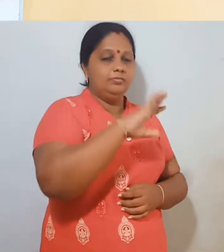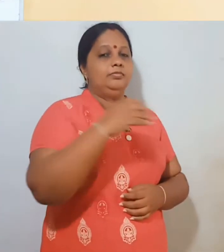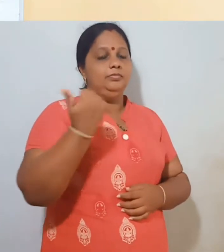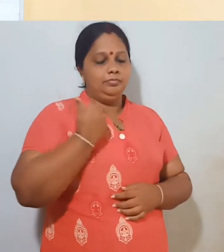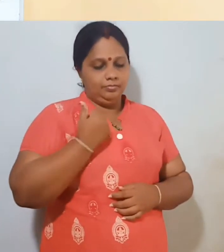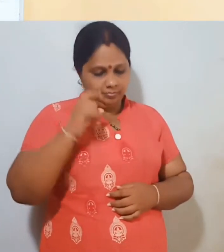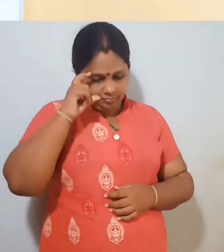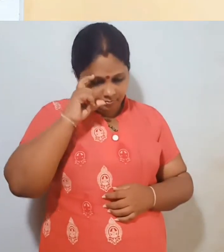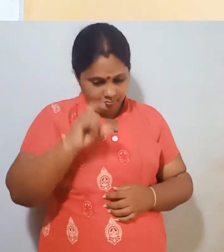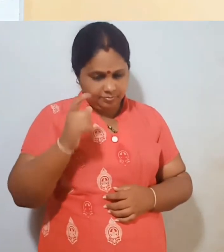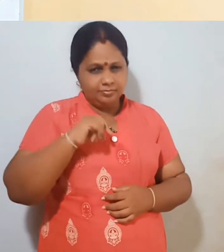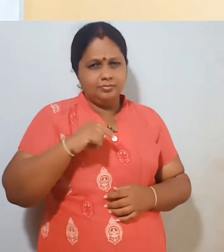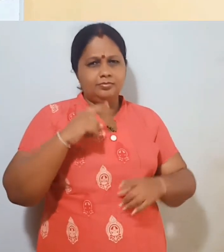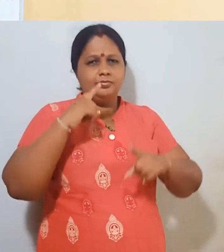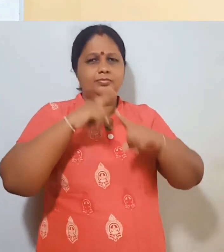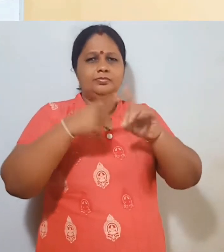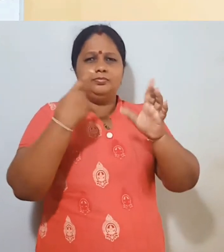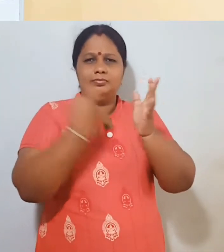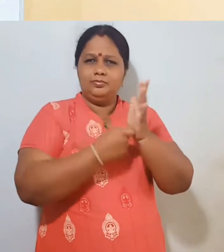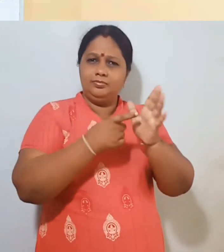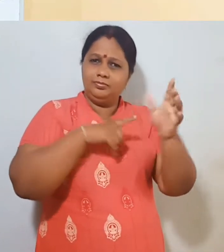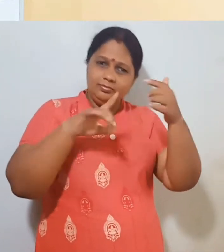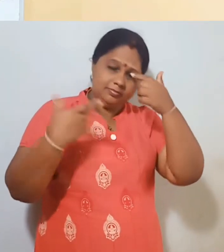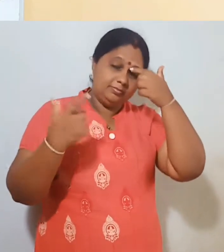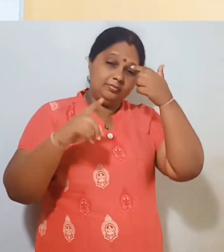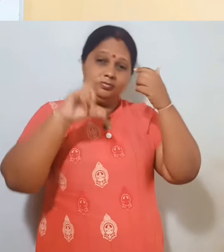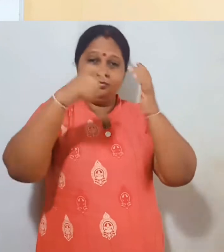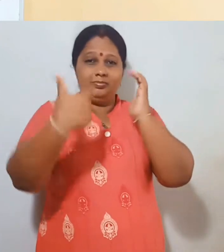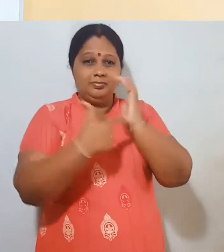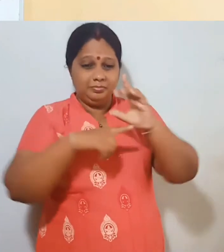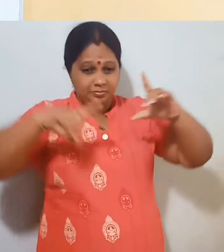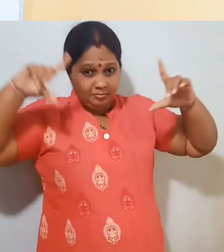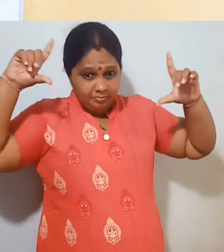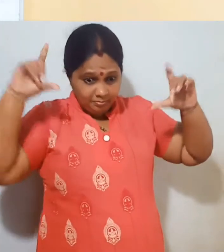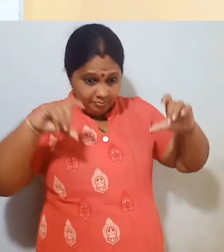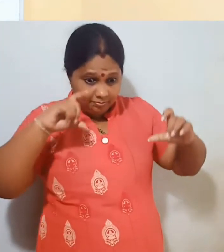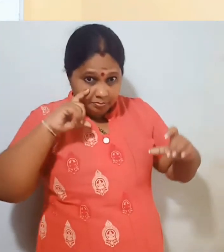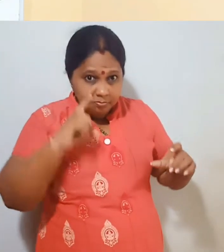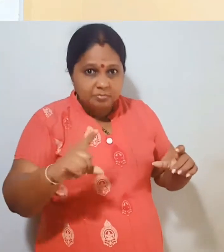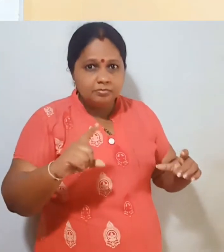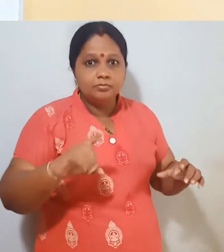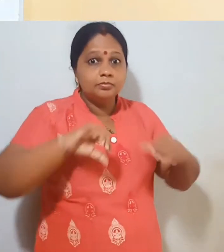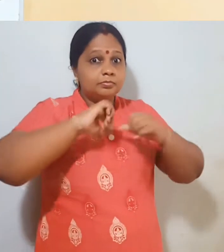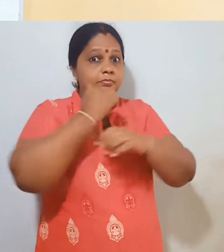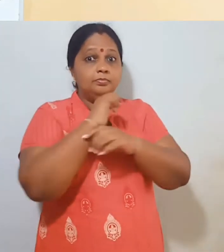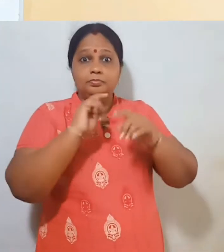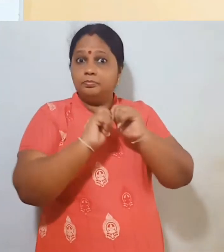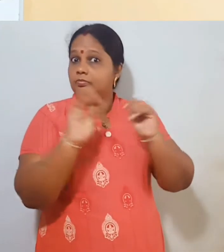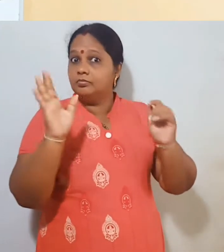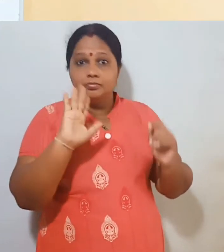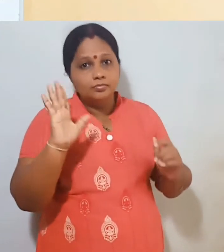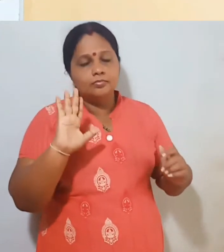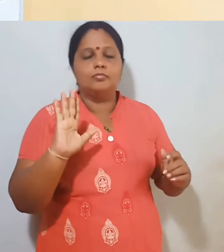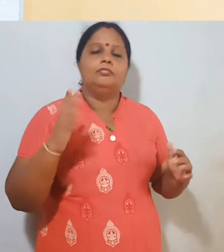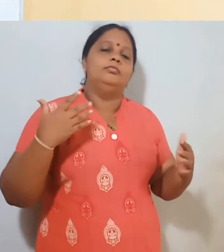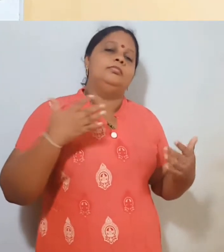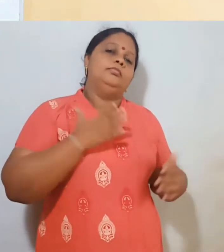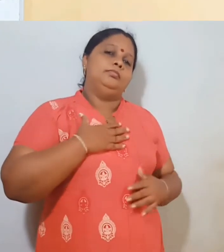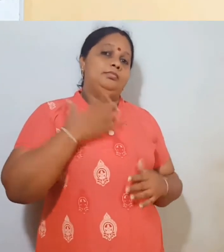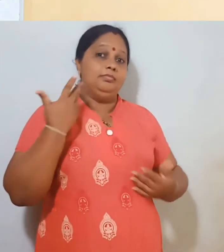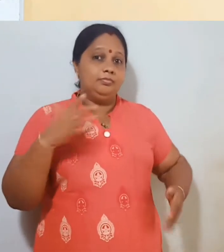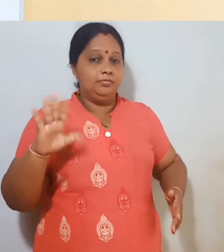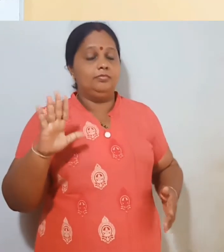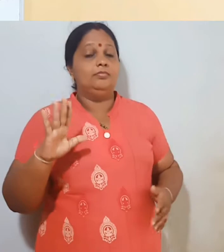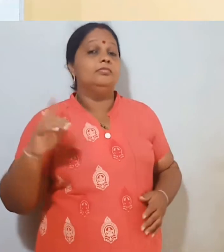சோதிச்சு அல்லது எக்ஸ்ரேயோ அல்லது சிடியோ எடுத்து உடைவு இல்லைன்னு கன்ஃபார்ம் பண்ணும் வரைக்கும் உணர்வில்லாத ஒரு ஆளுக்கு கழுத்தெலும்பு